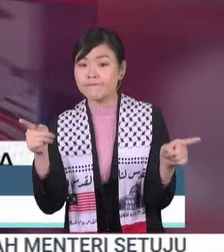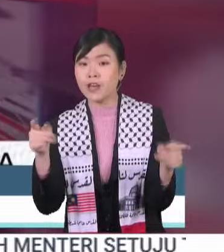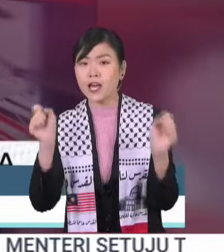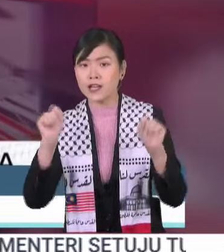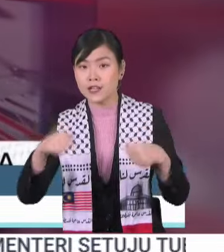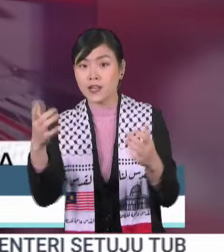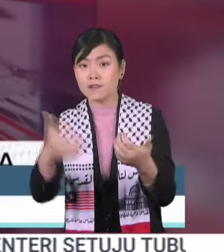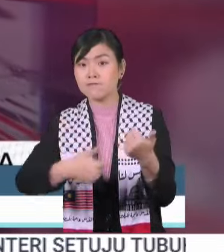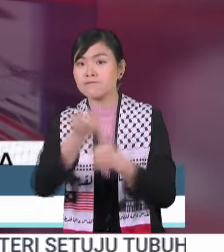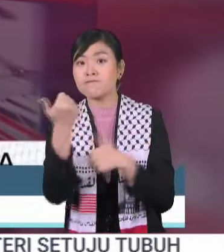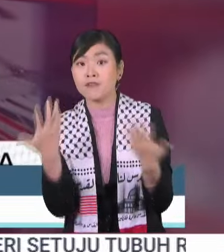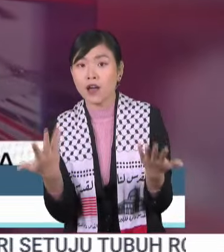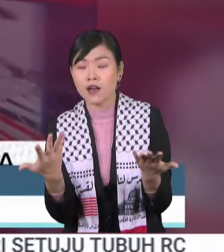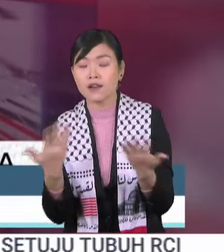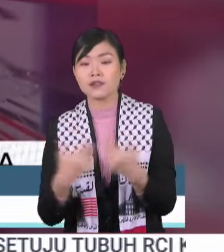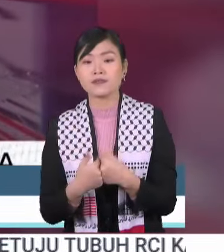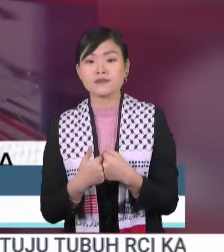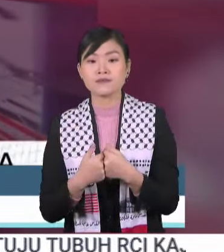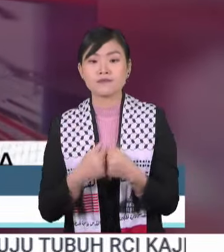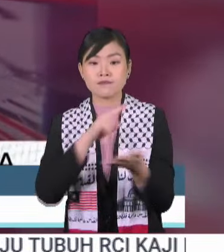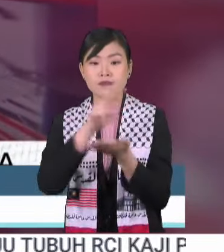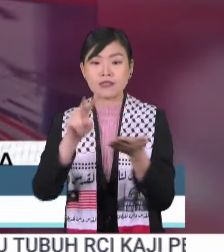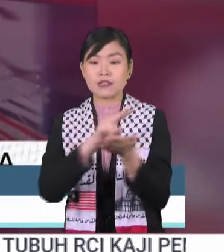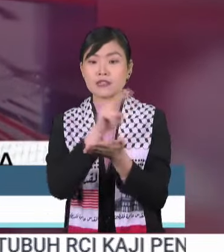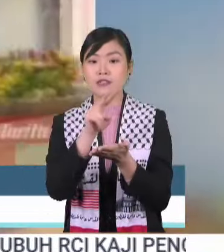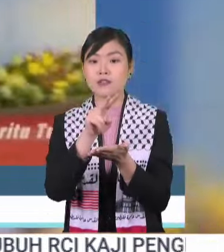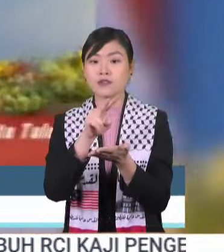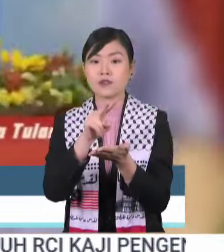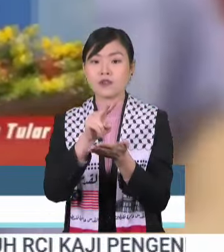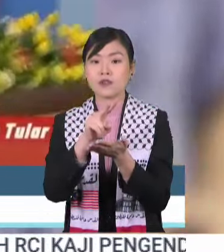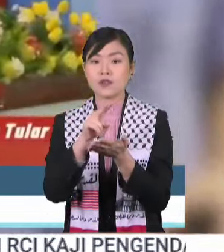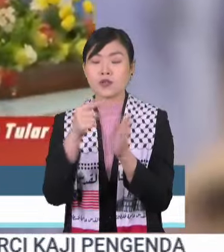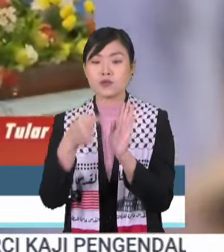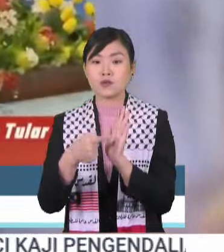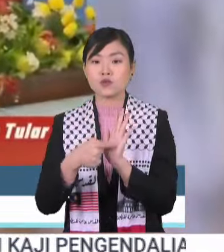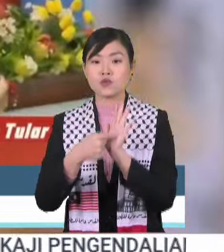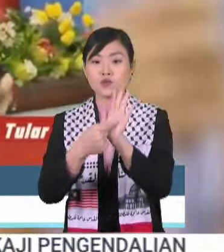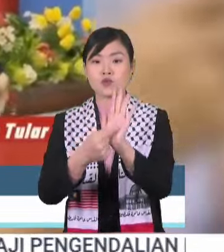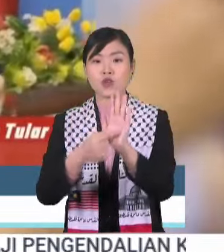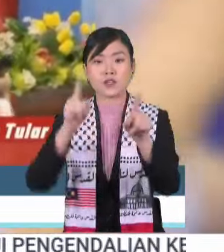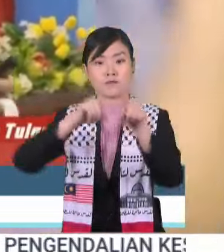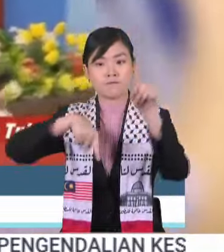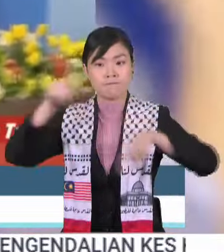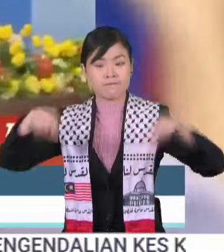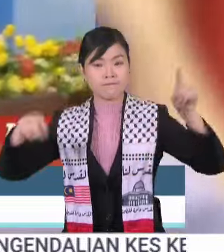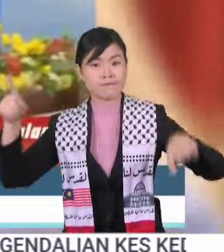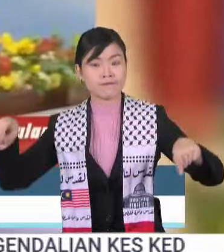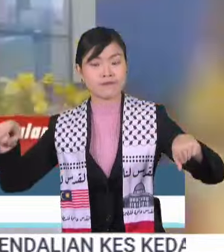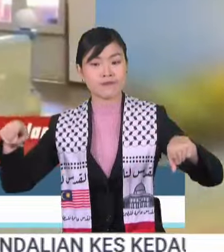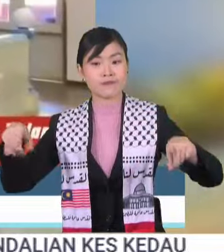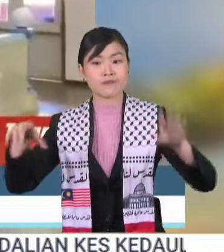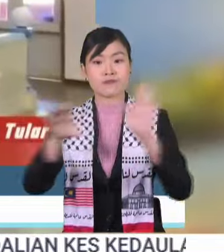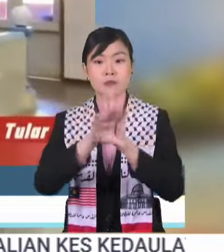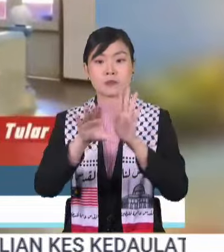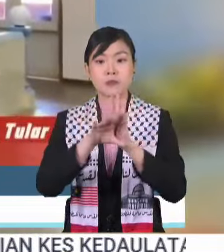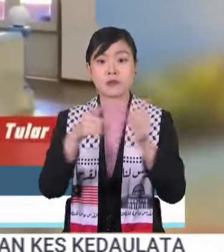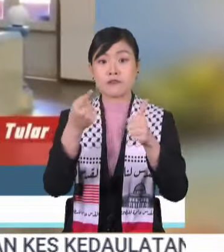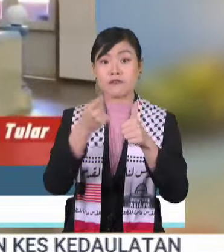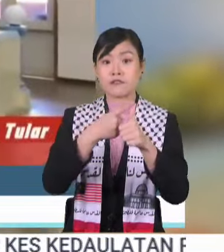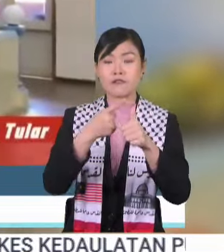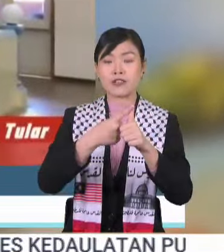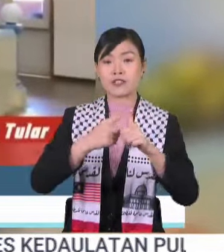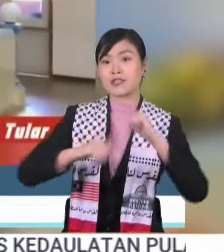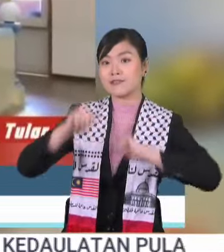seb video perbanyakkan jenis elemen dalam satu video contoh untuk permulaan tu kita buat skeksa